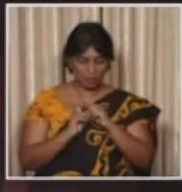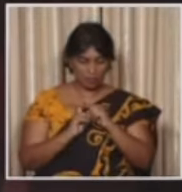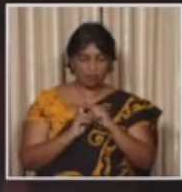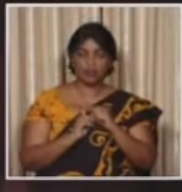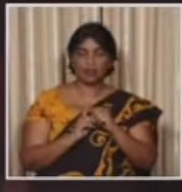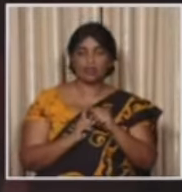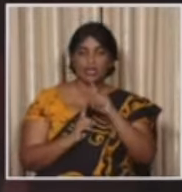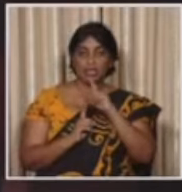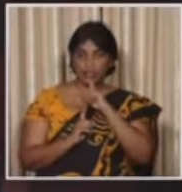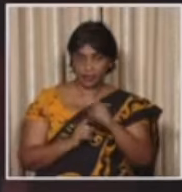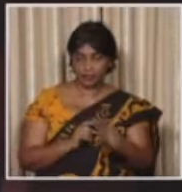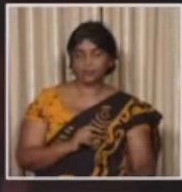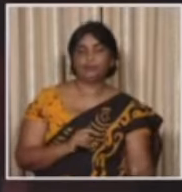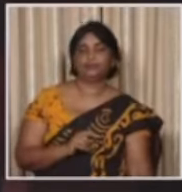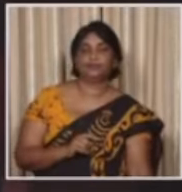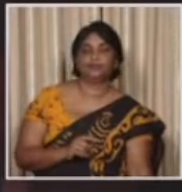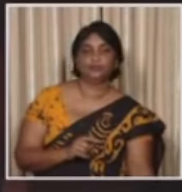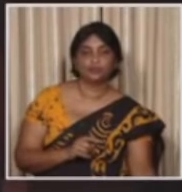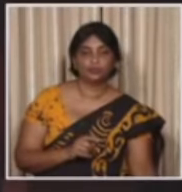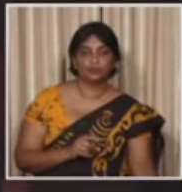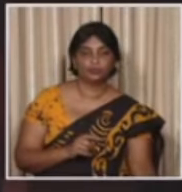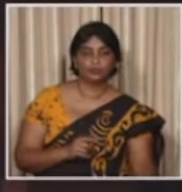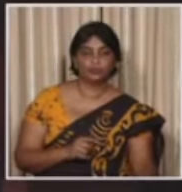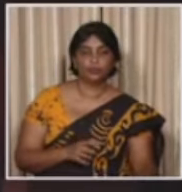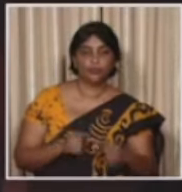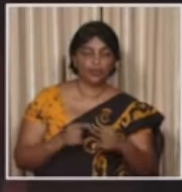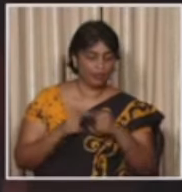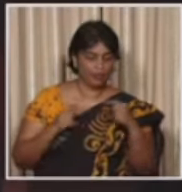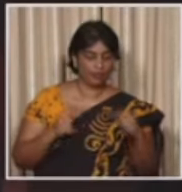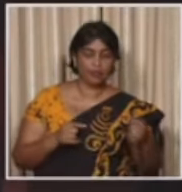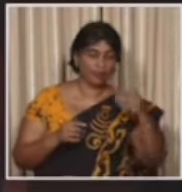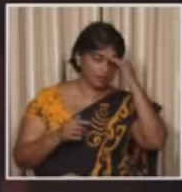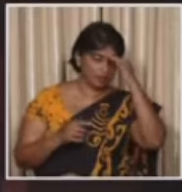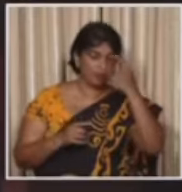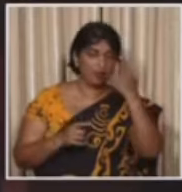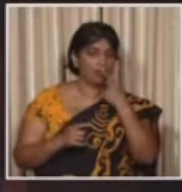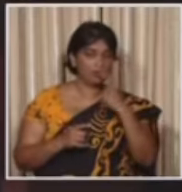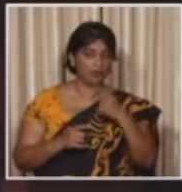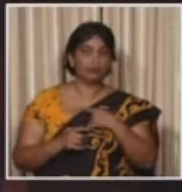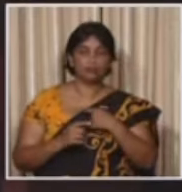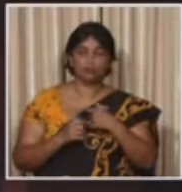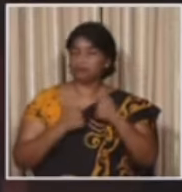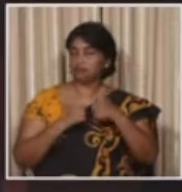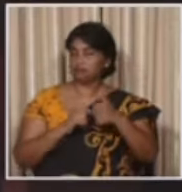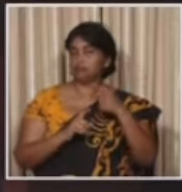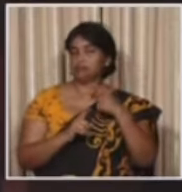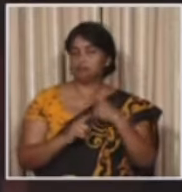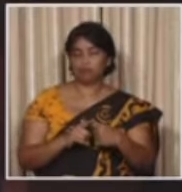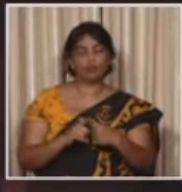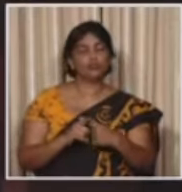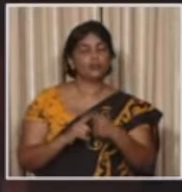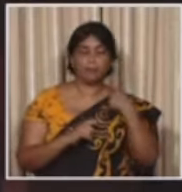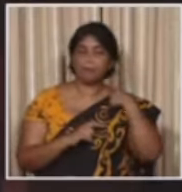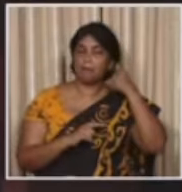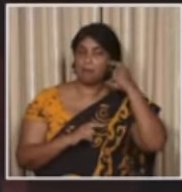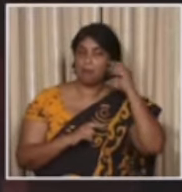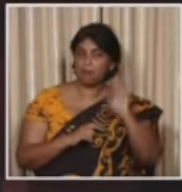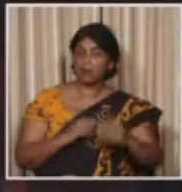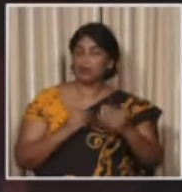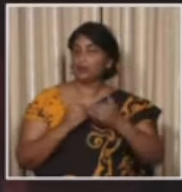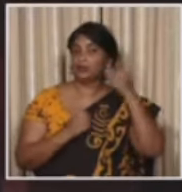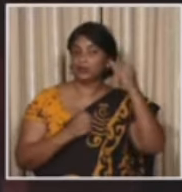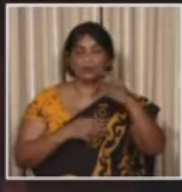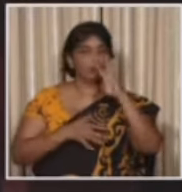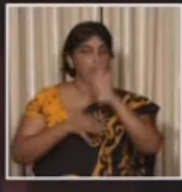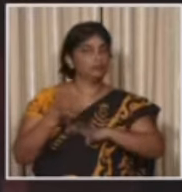කතා කරනට කියනවා, විපක්ෂ නායකතුමා මතු කළ කාරණා පිළිබඳව ඉතාම සුභවාදී බලාපොරොත්තුවක් ඉදිරි